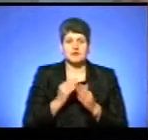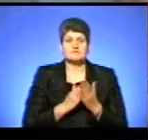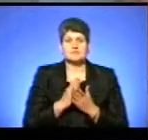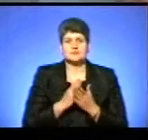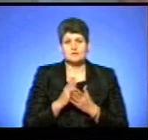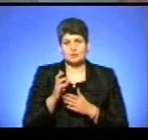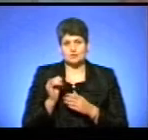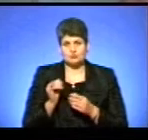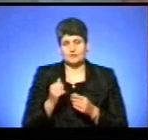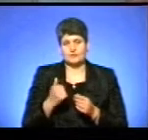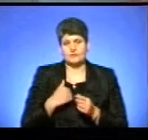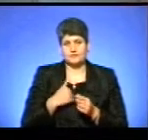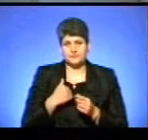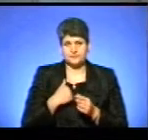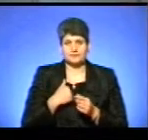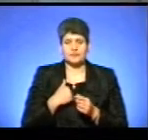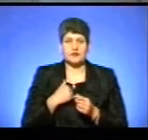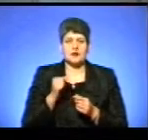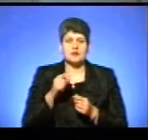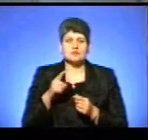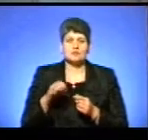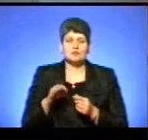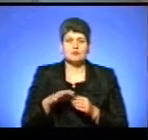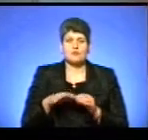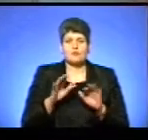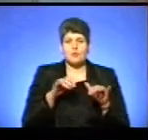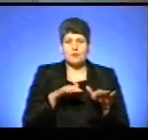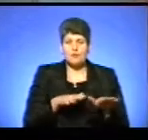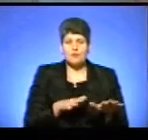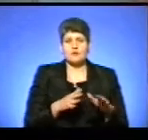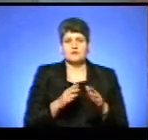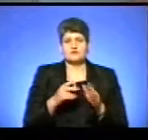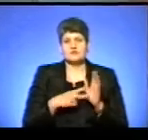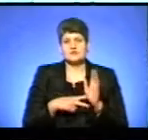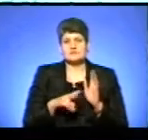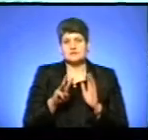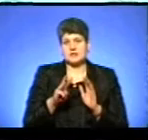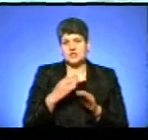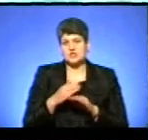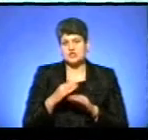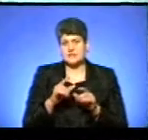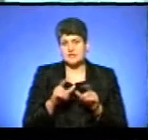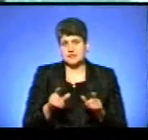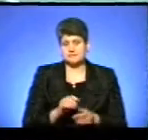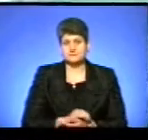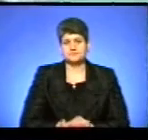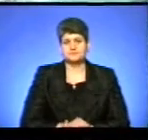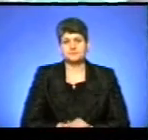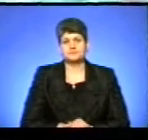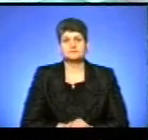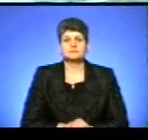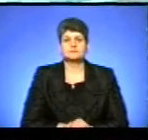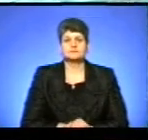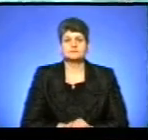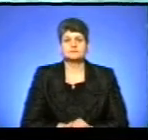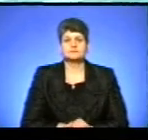у Збройних силах України на Азовському морі, у морському спецназі в 73-й частині. Богдан Буденчук, Оксана Галіяш,